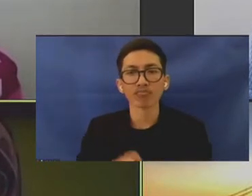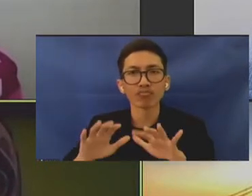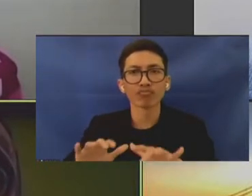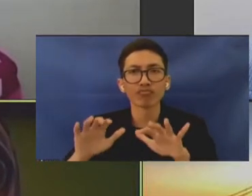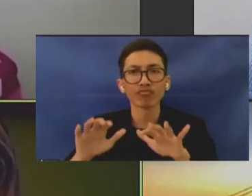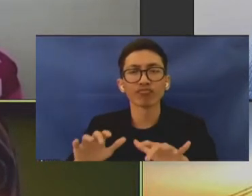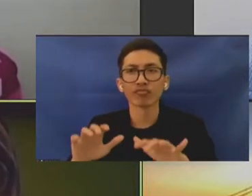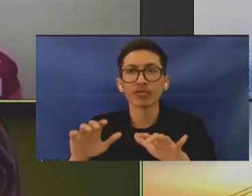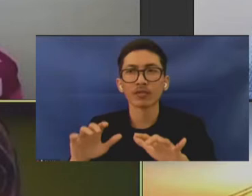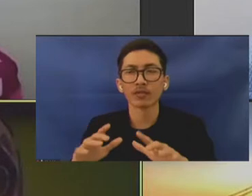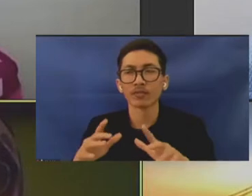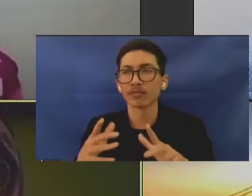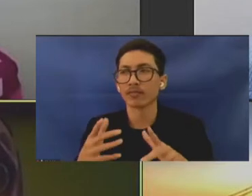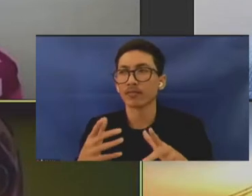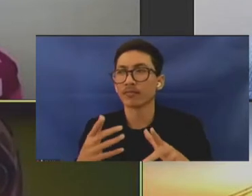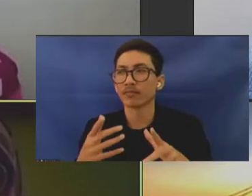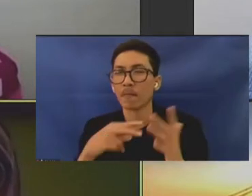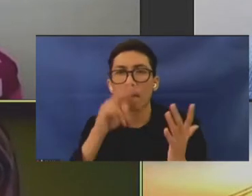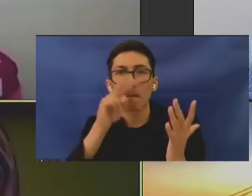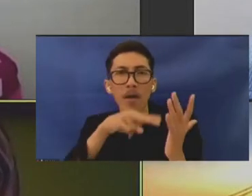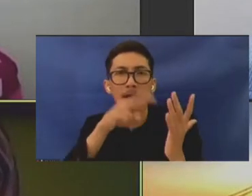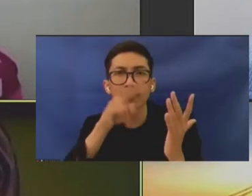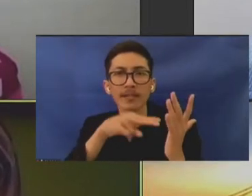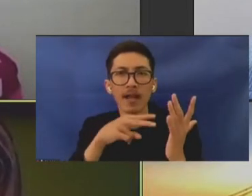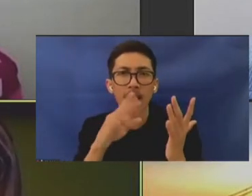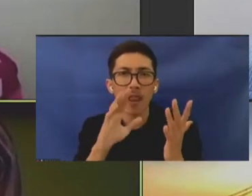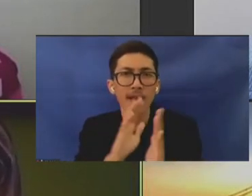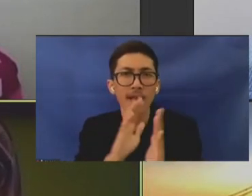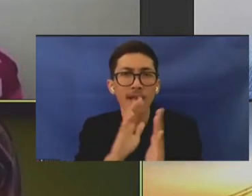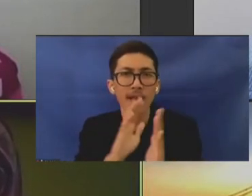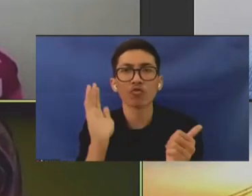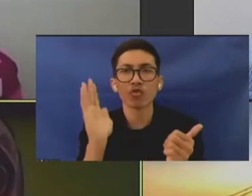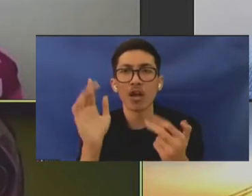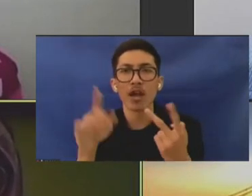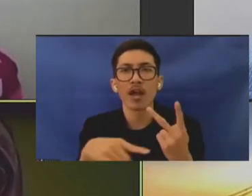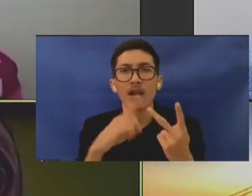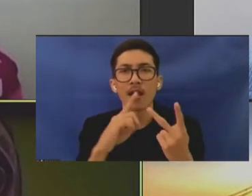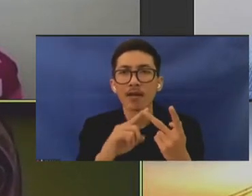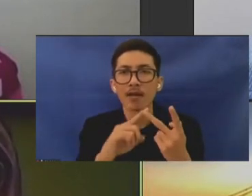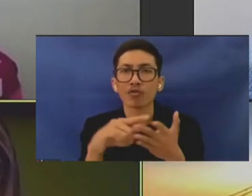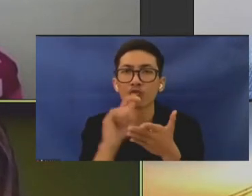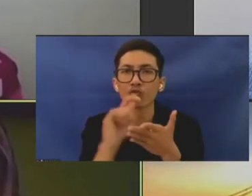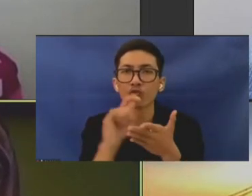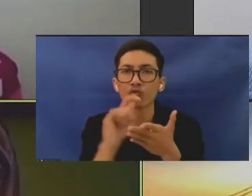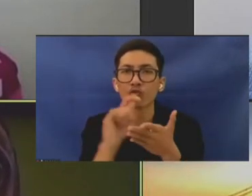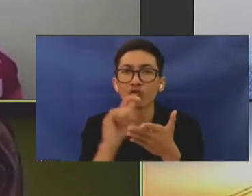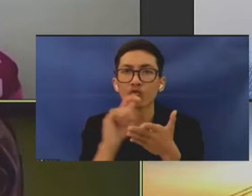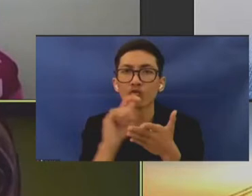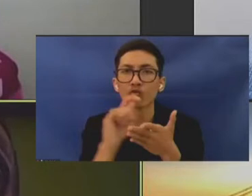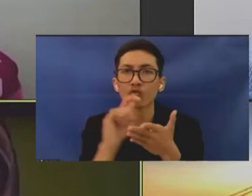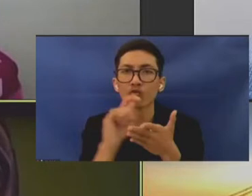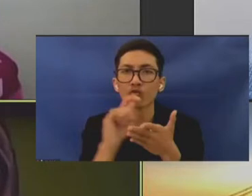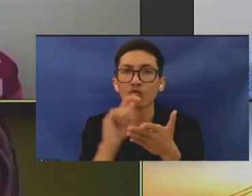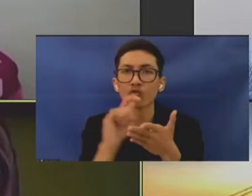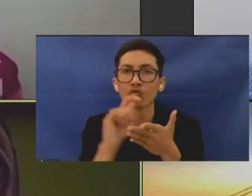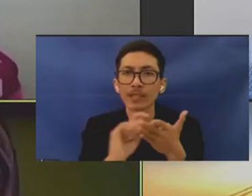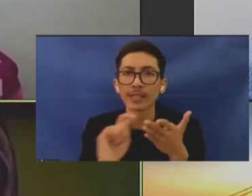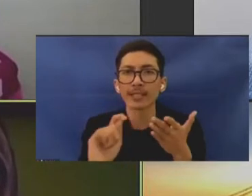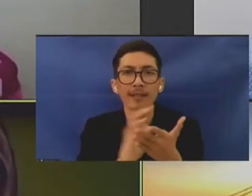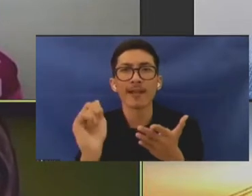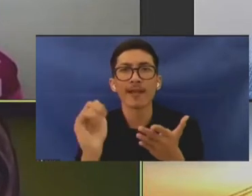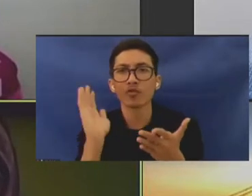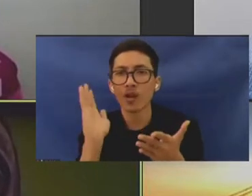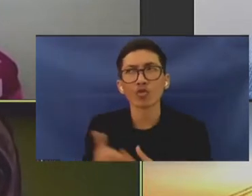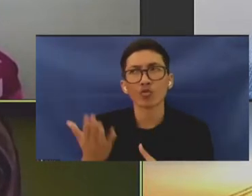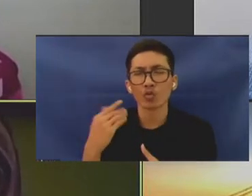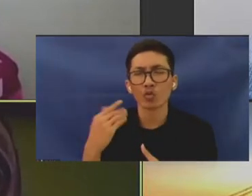baca membaca dan menulis. Kemudian saya pun sering bercerita. Jadi dulu waktu dia belum bisa